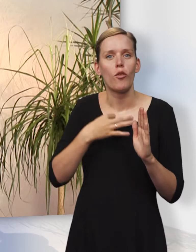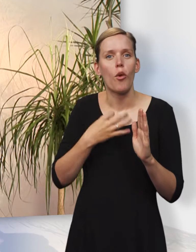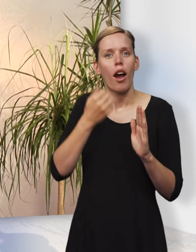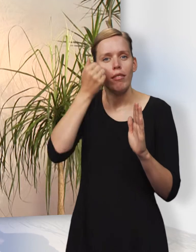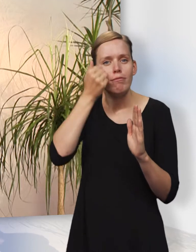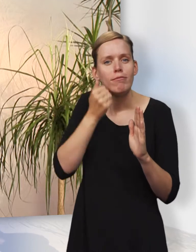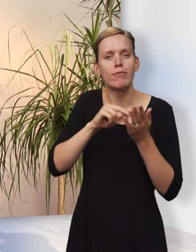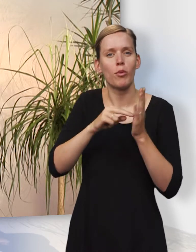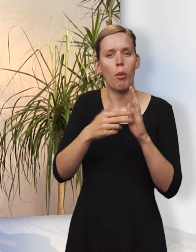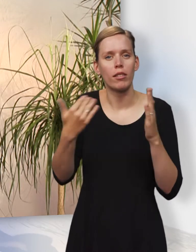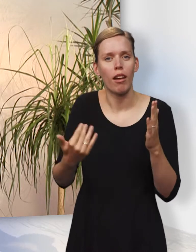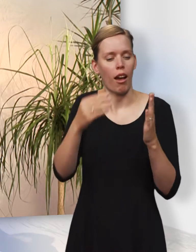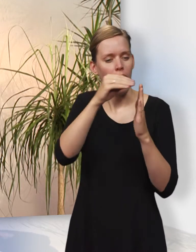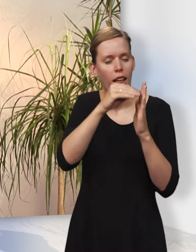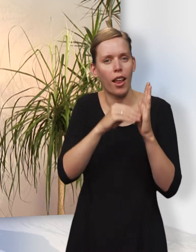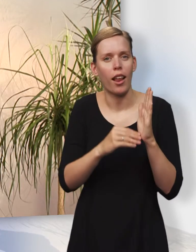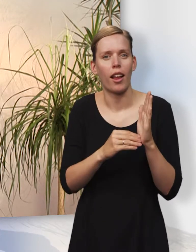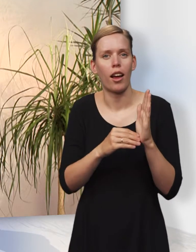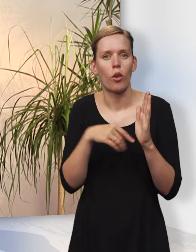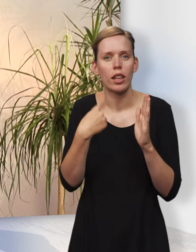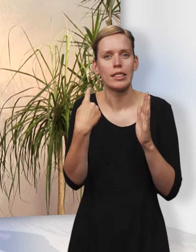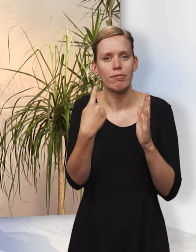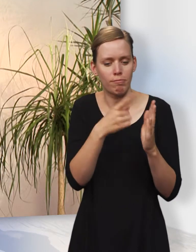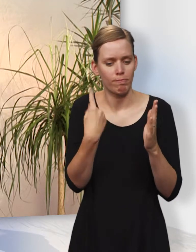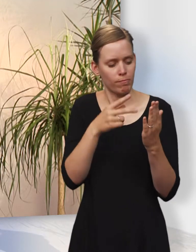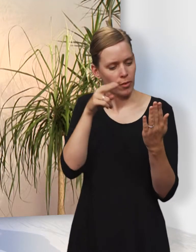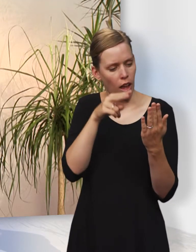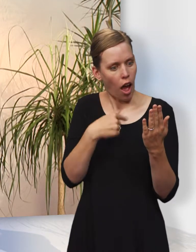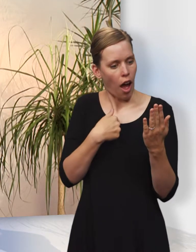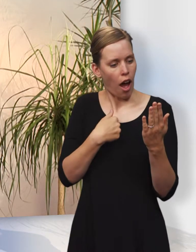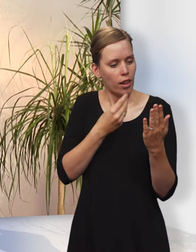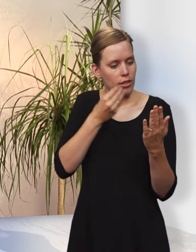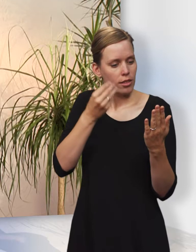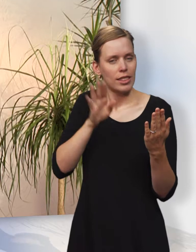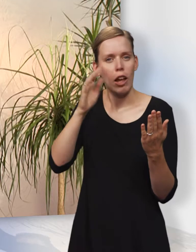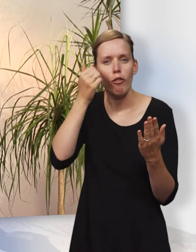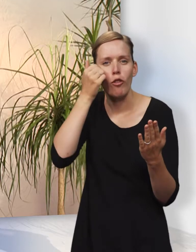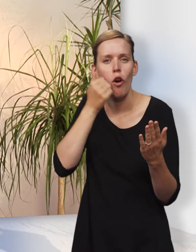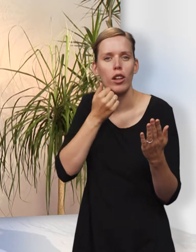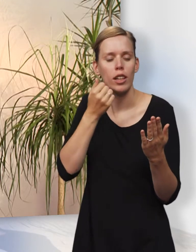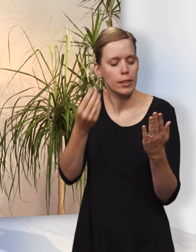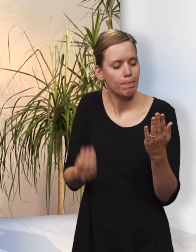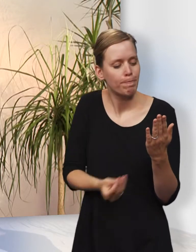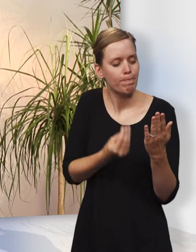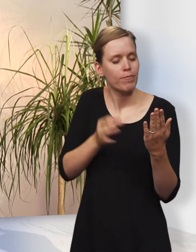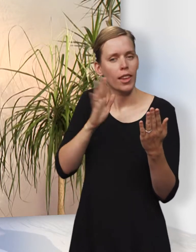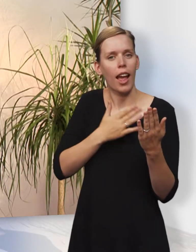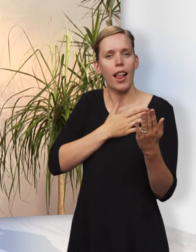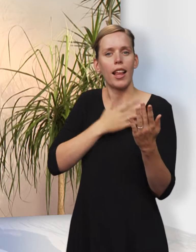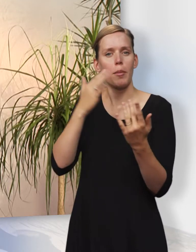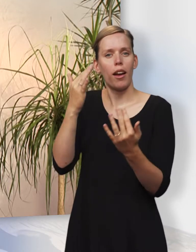liebevoll zubereitet, damit wir immer wieder auf den Geschmack seiner Freundlichkeit und in den Genuss seiner Liebe